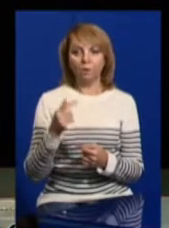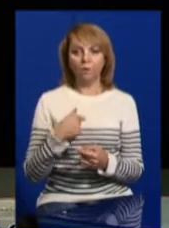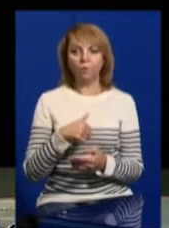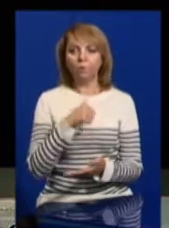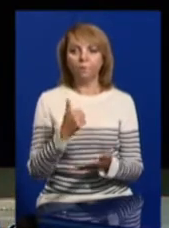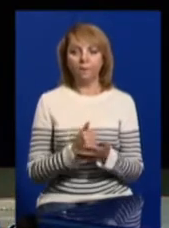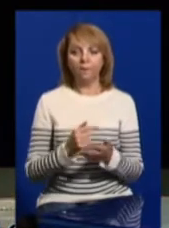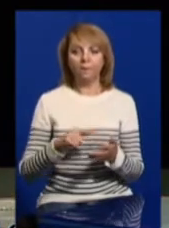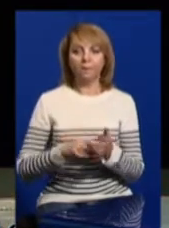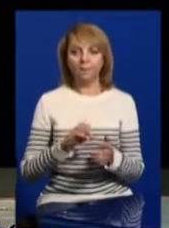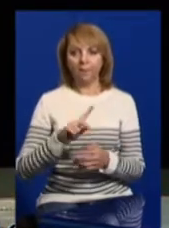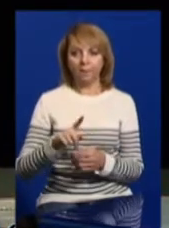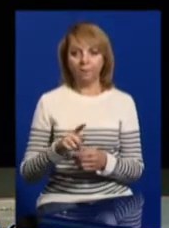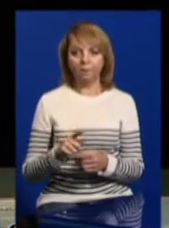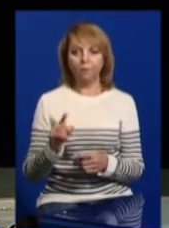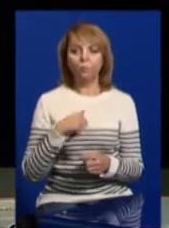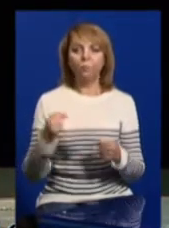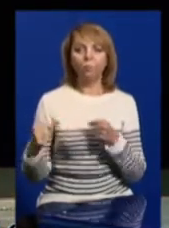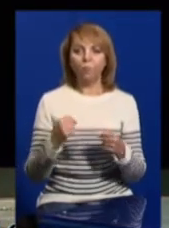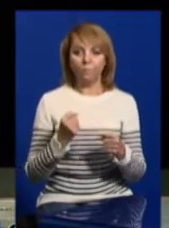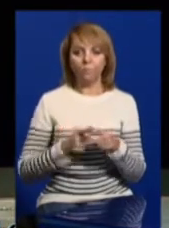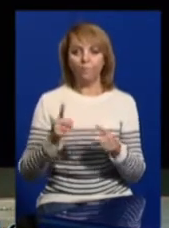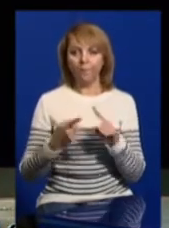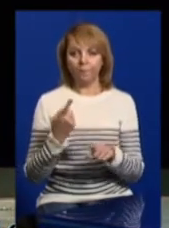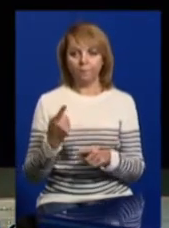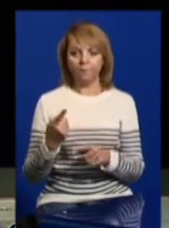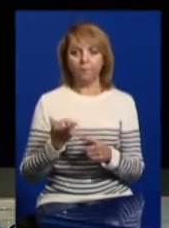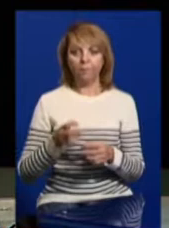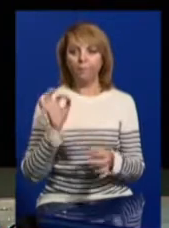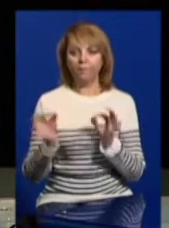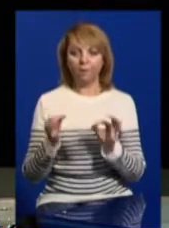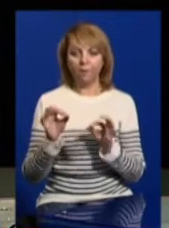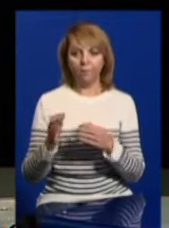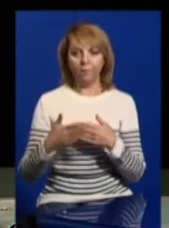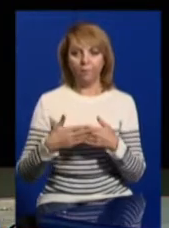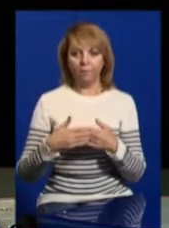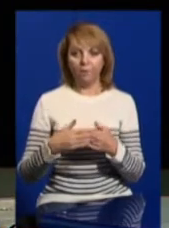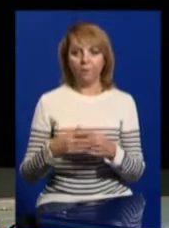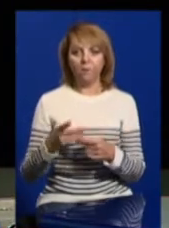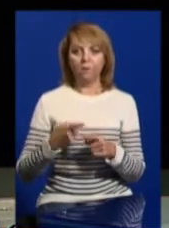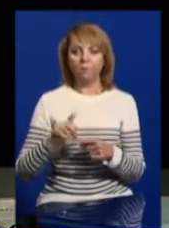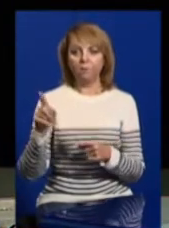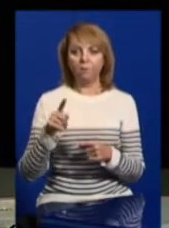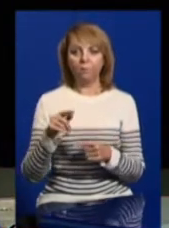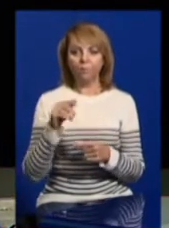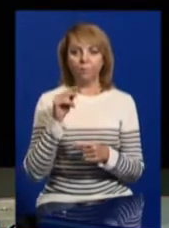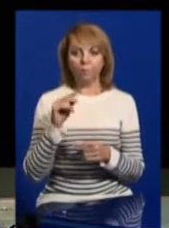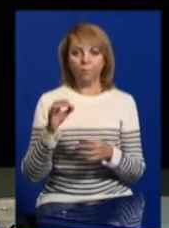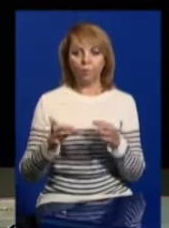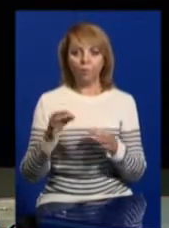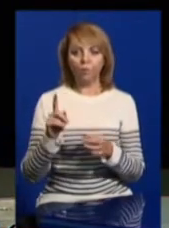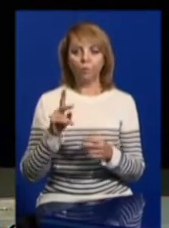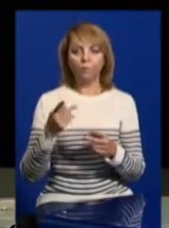цілі, за що ми тут боремося, це перше, справедливий вирок, покарання осіб, які вчинили це